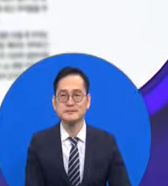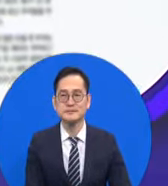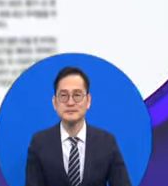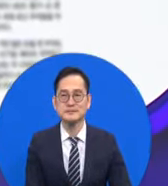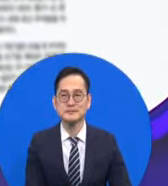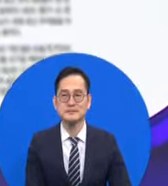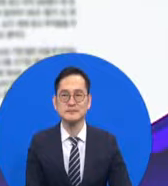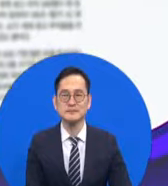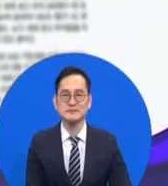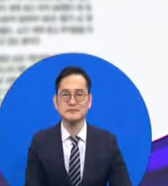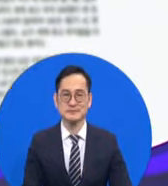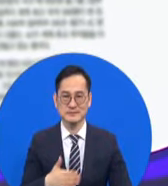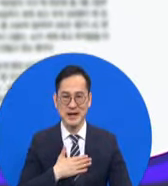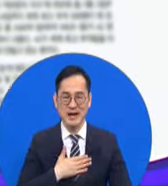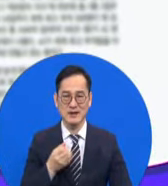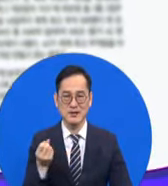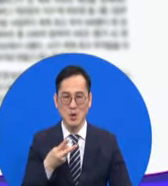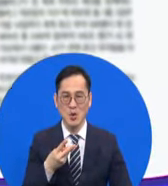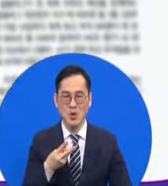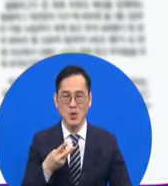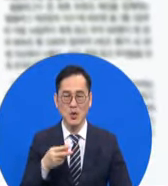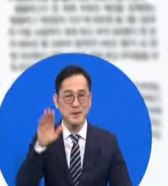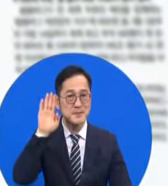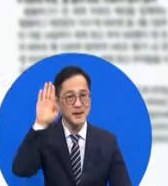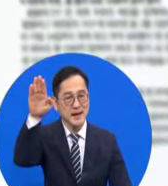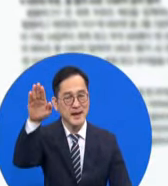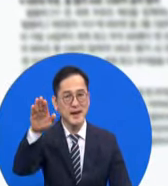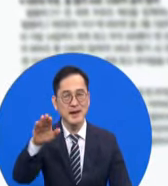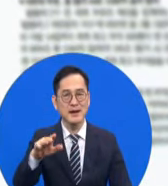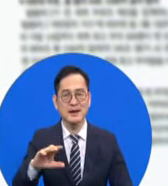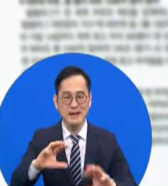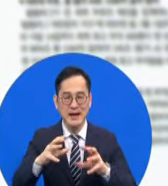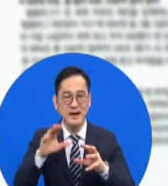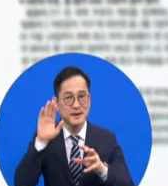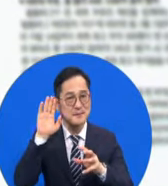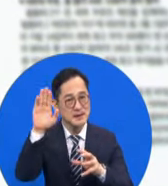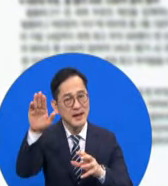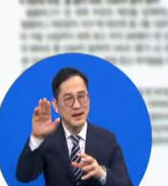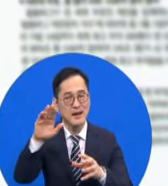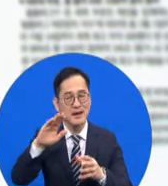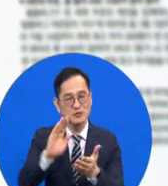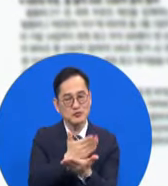나와 나라의 미래를 가르는 해시태그 나의 선택.